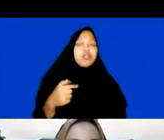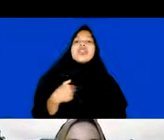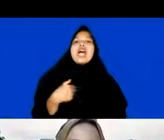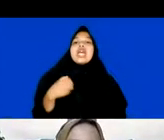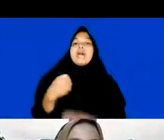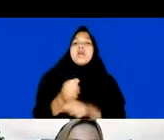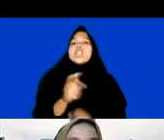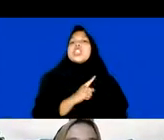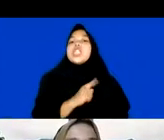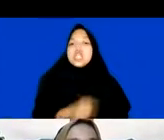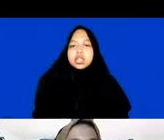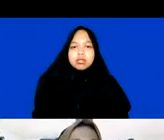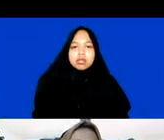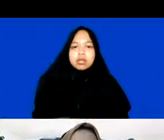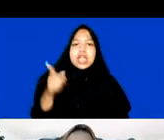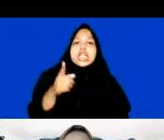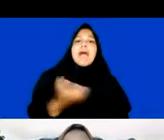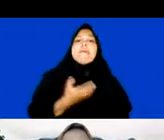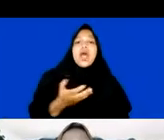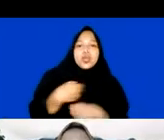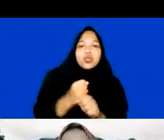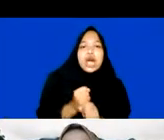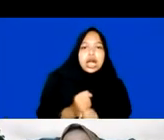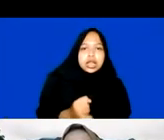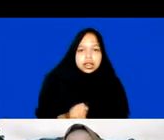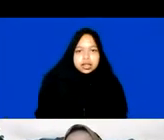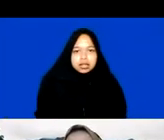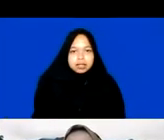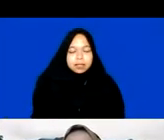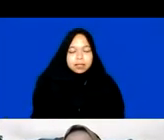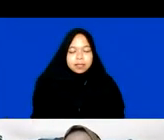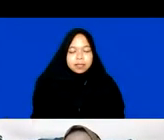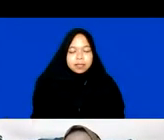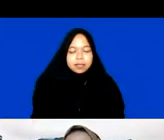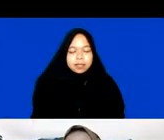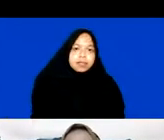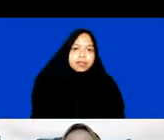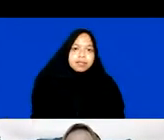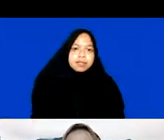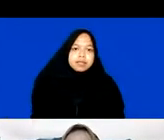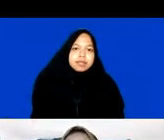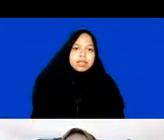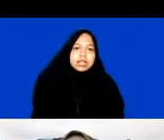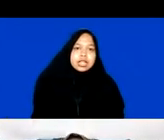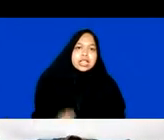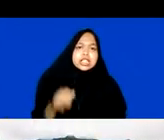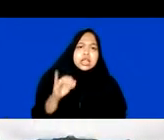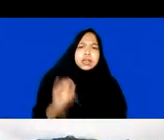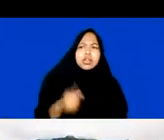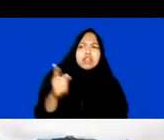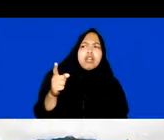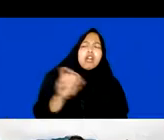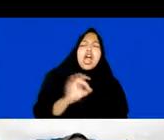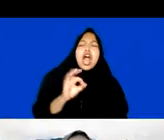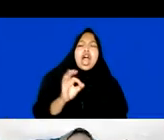gitu. Karena dia pengen dibikinin juga. Saya pengen dibikinin. Ya, sebenarnya dia nggak ada request apa-apa, maksudnya